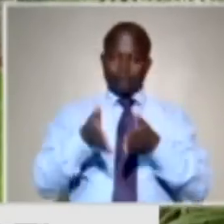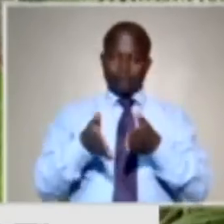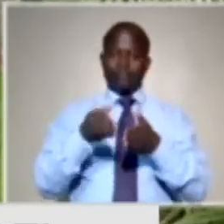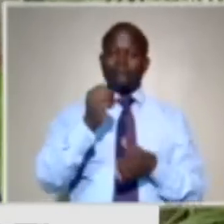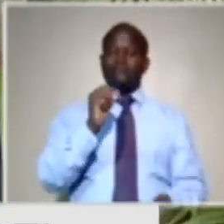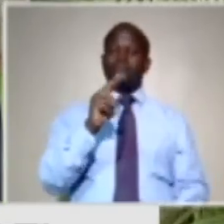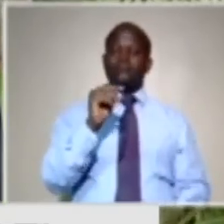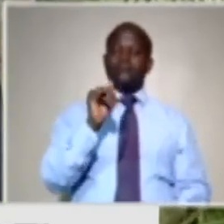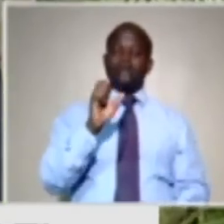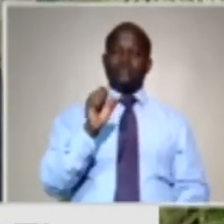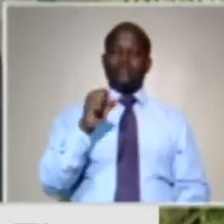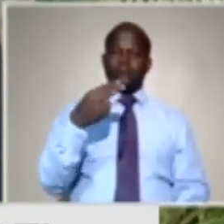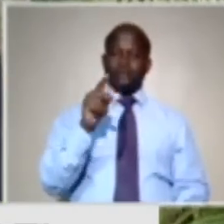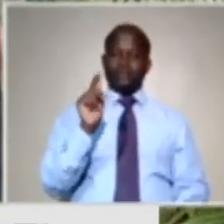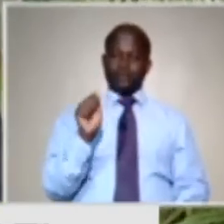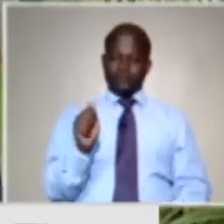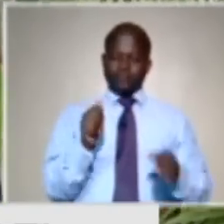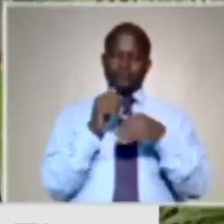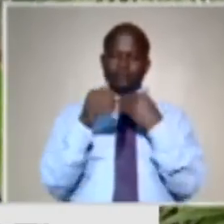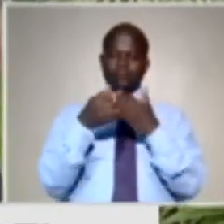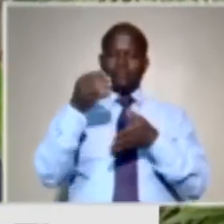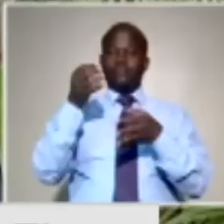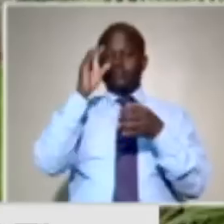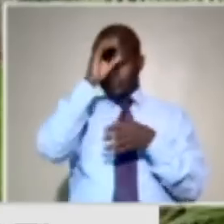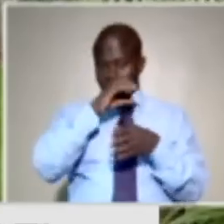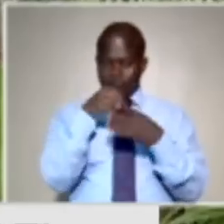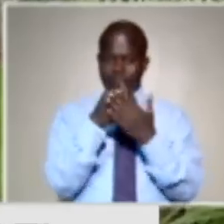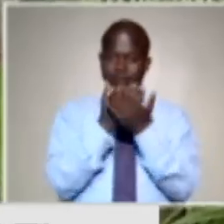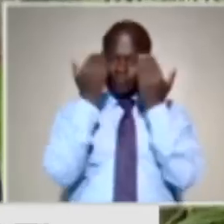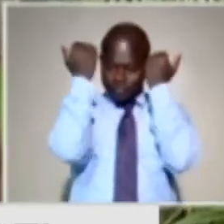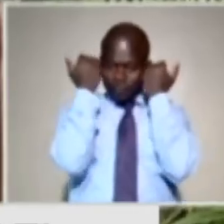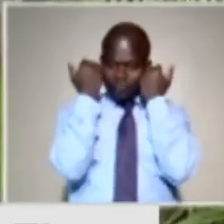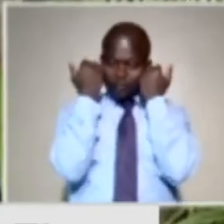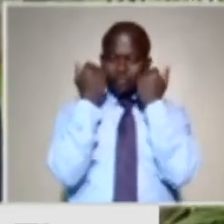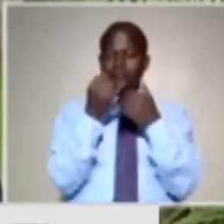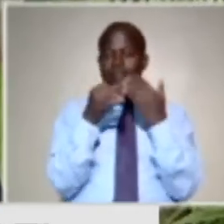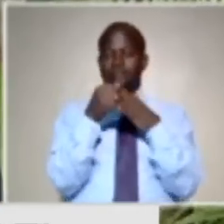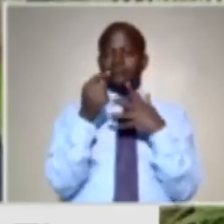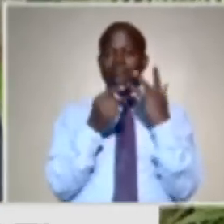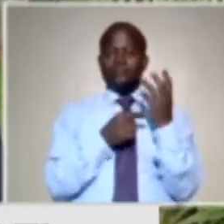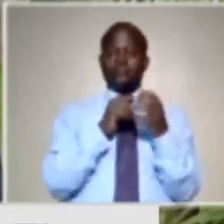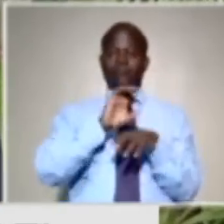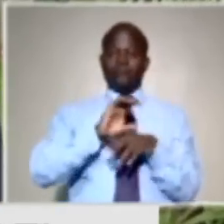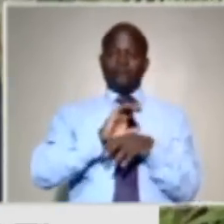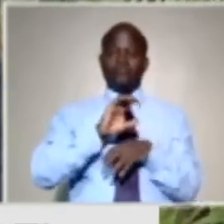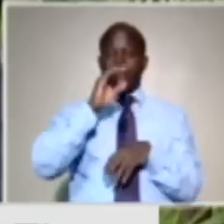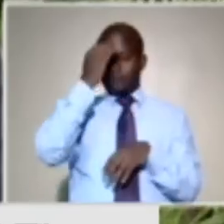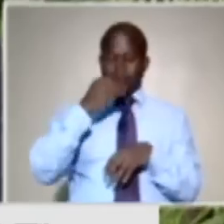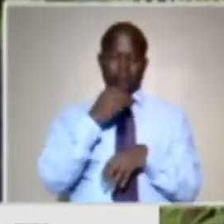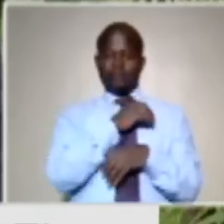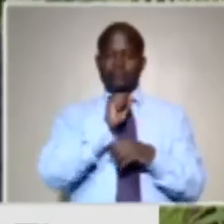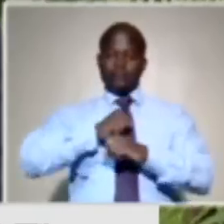witwa Munyeshyaka Wenceslas. Tugiye kumushaka turasaba ubutabera nono, niba hari n'icyo Eglise Katolika yari ifite cyo